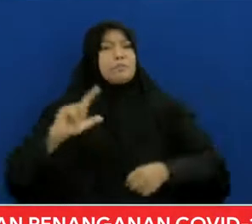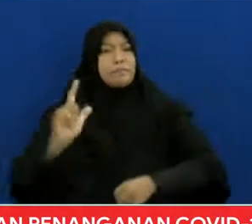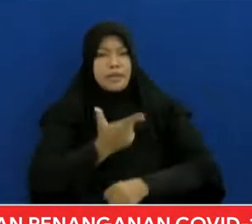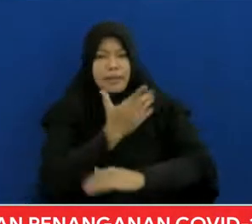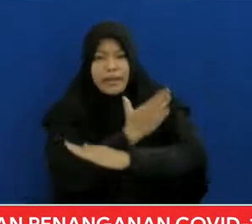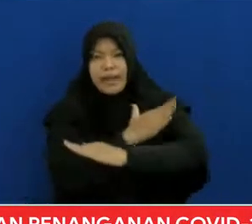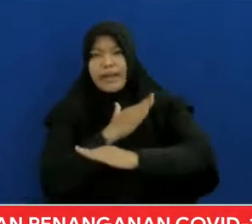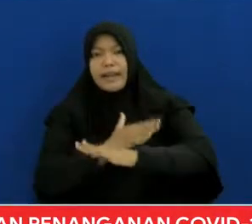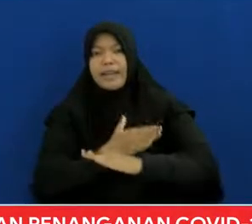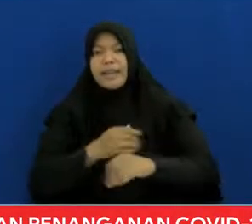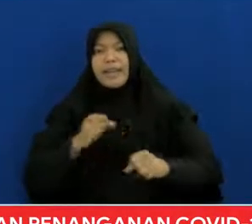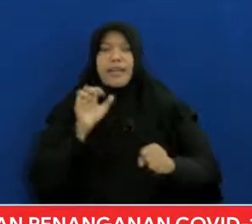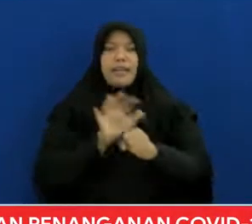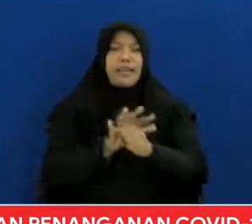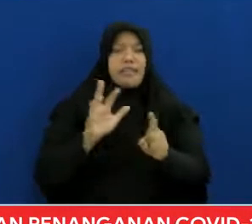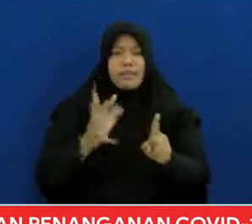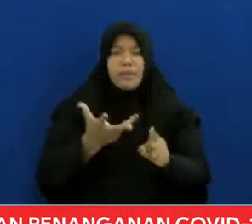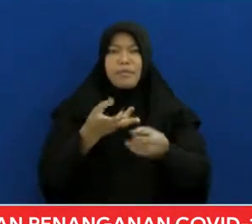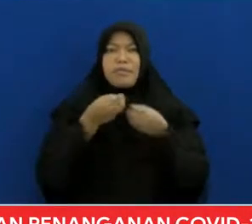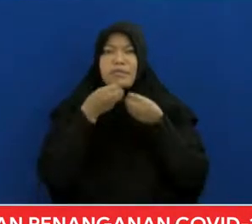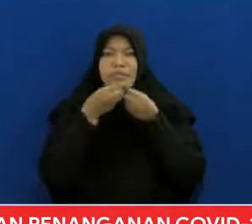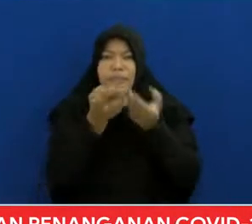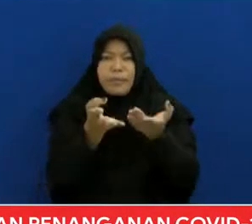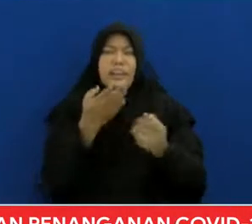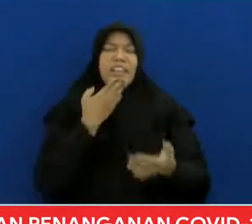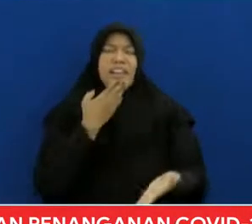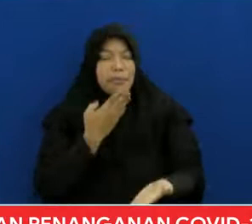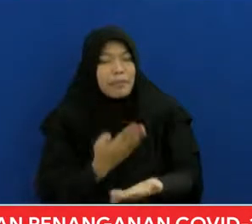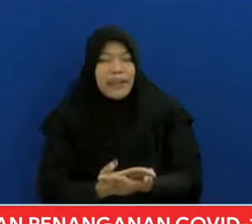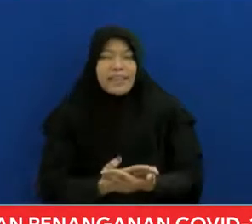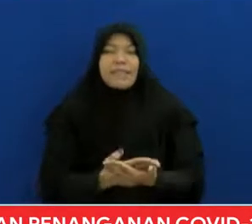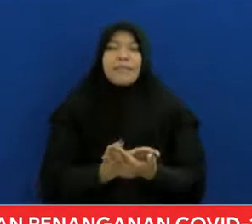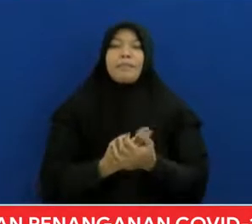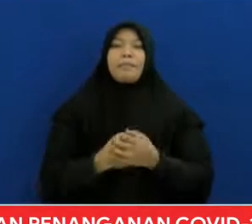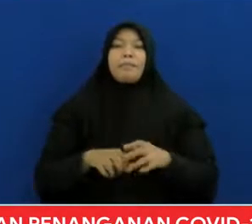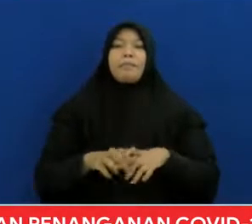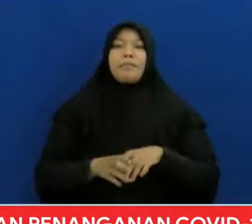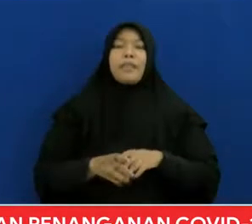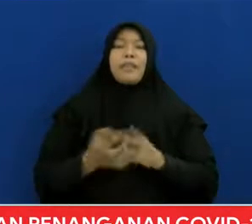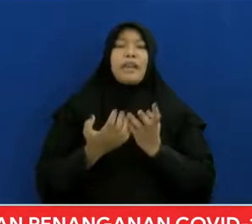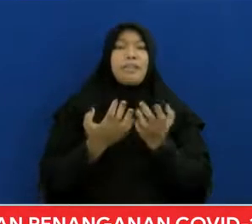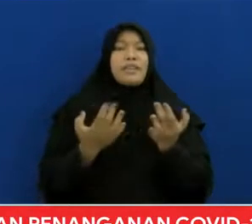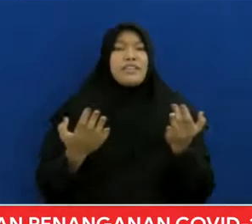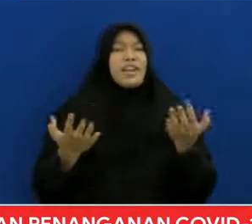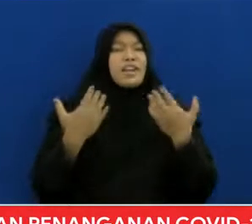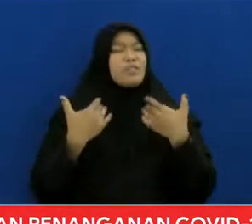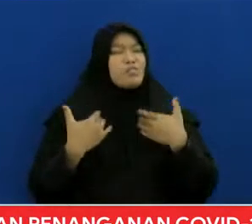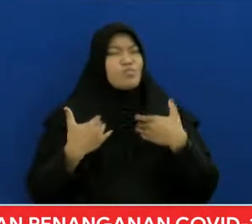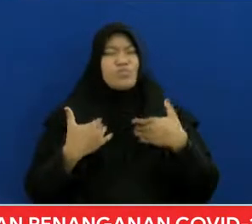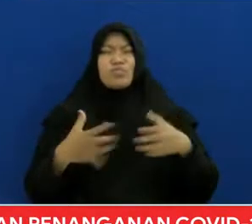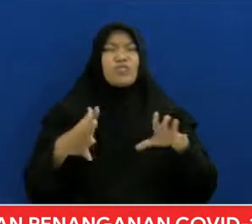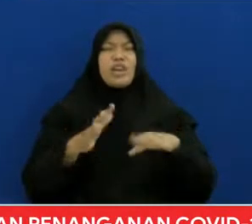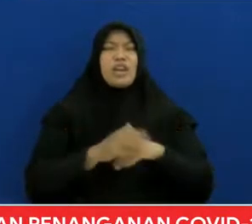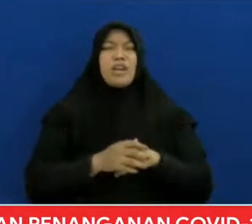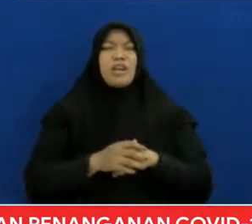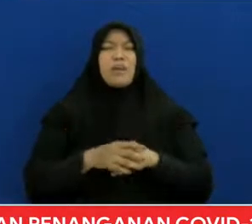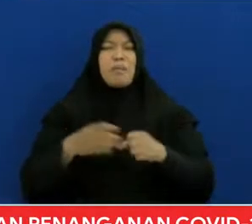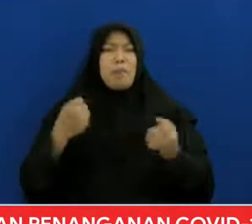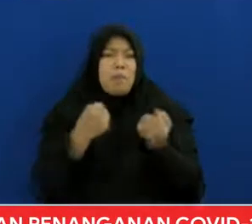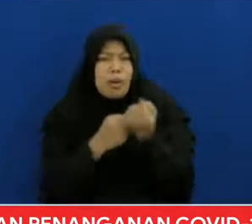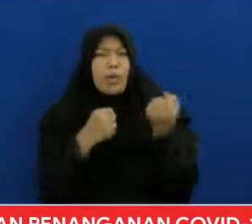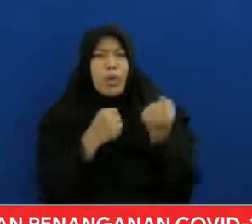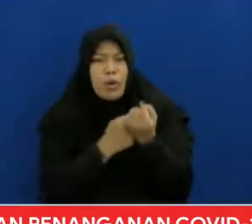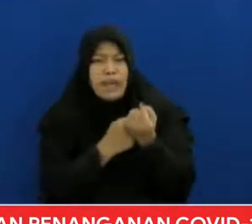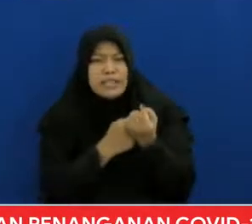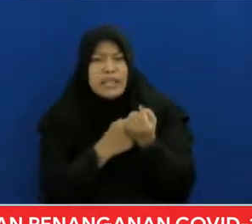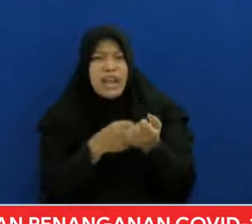Provinsi Sumatera Utara mengucapkan banyak terima kasih kepada warga masyarakat yang telah melaksanakan donasinya kepada